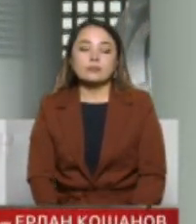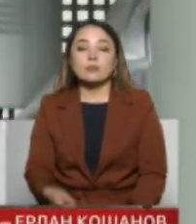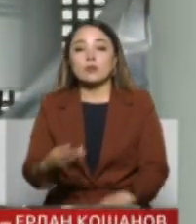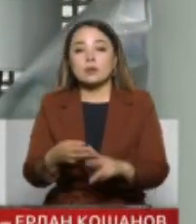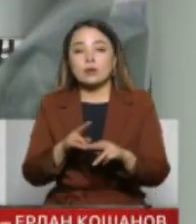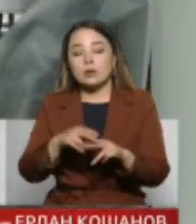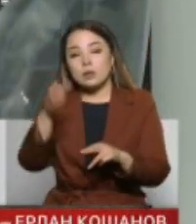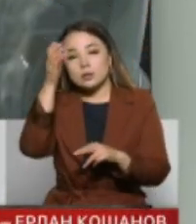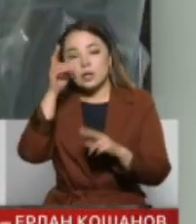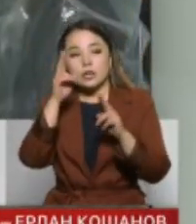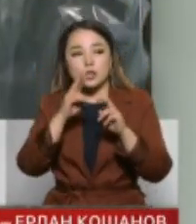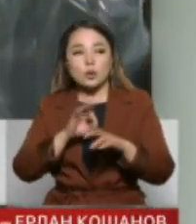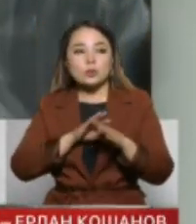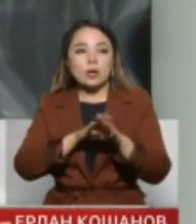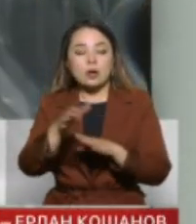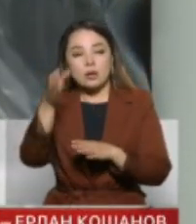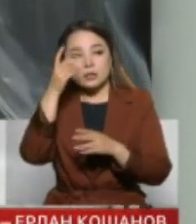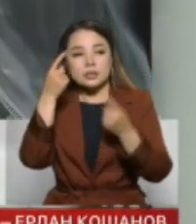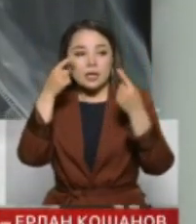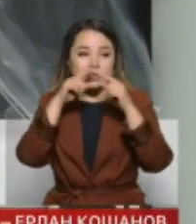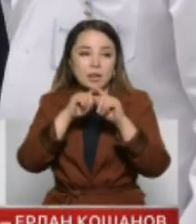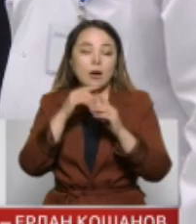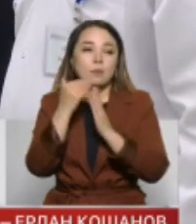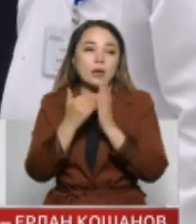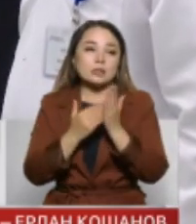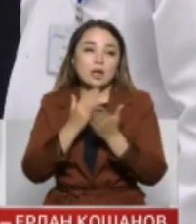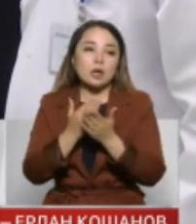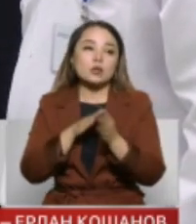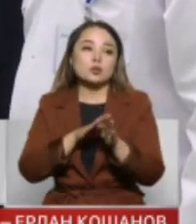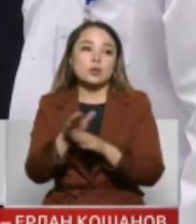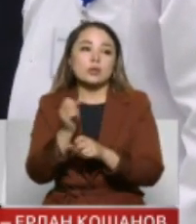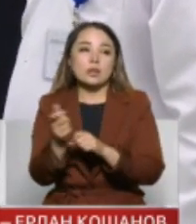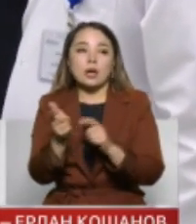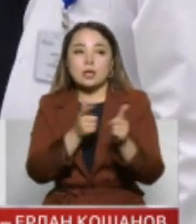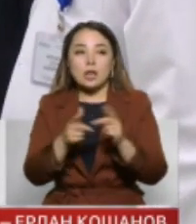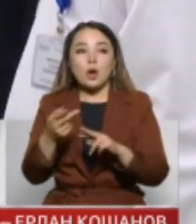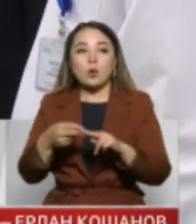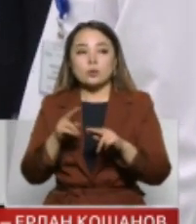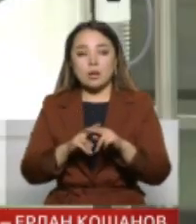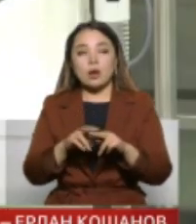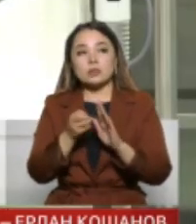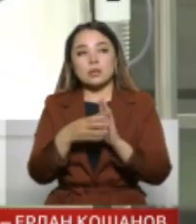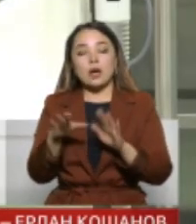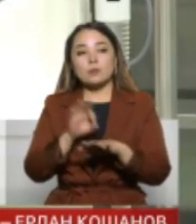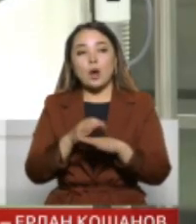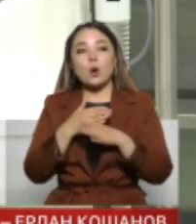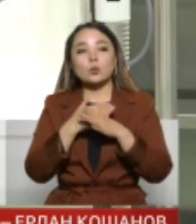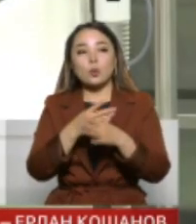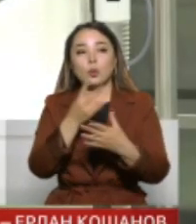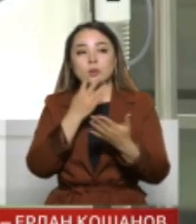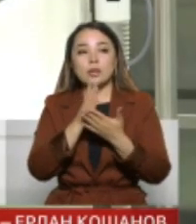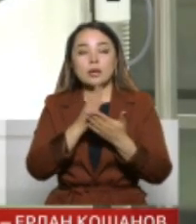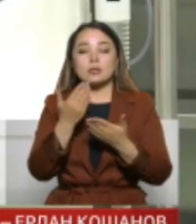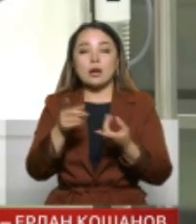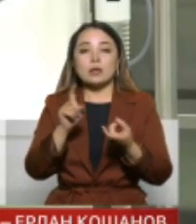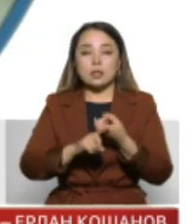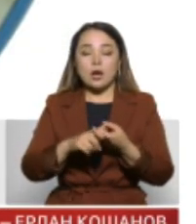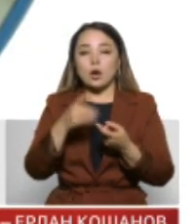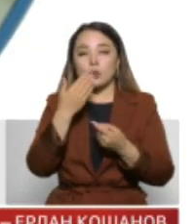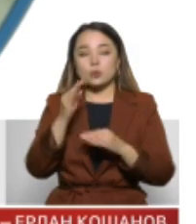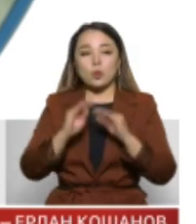Мұнда ғылыми зерттеулер жүргізіліп, ғылыми техникалық бағдарламалар жүзеге асырылады. Сонымен бірге онкологиялық көмек көрсету бойынша